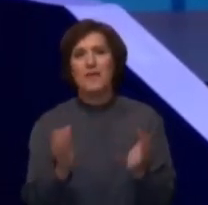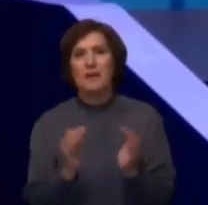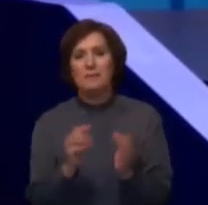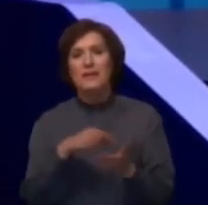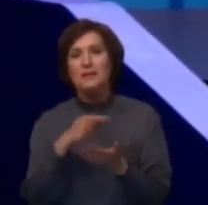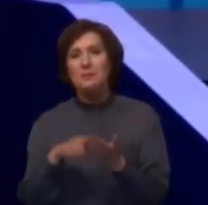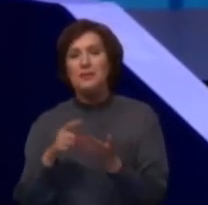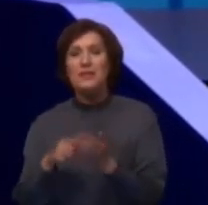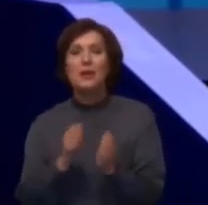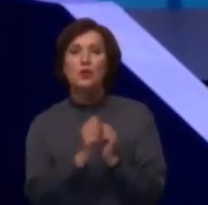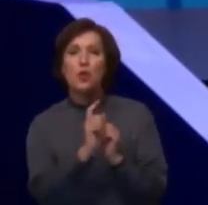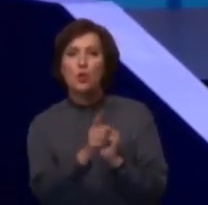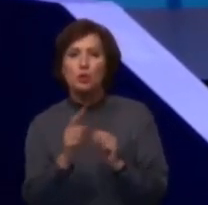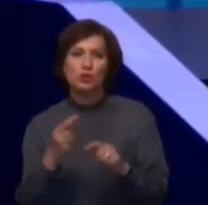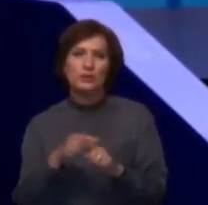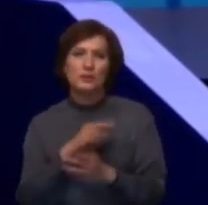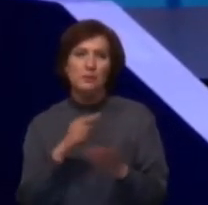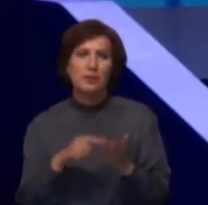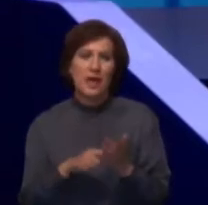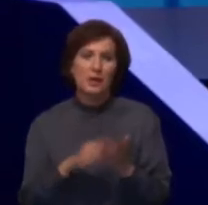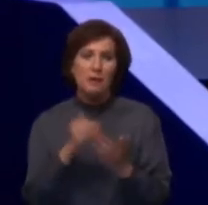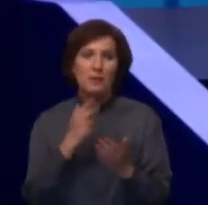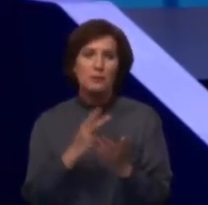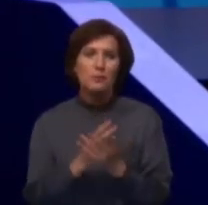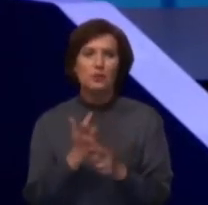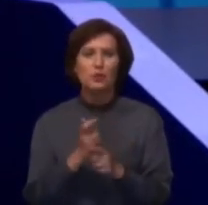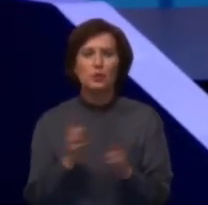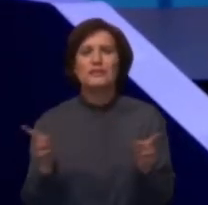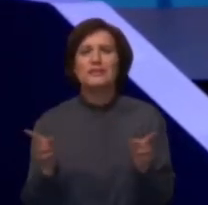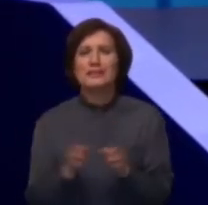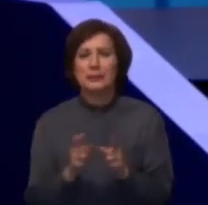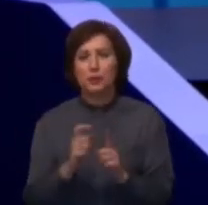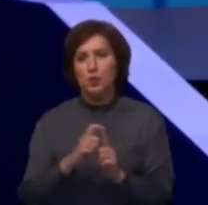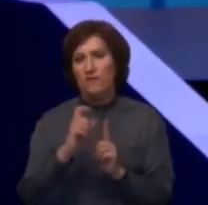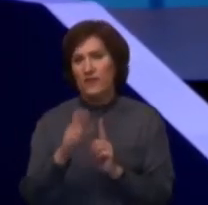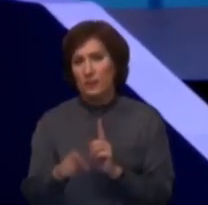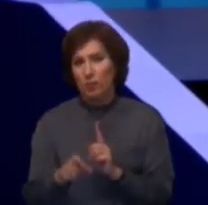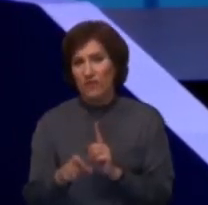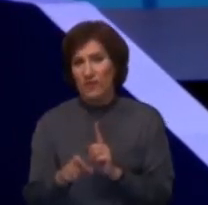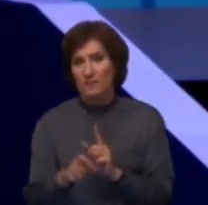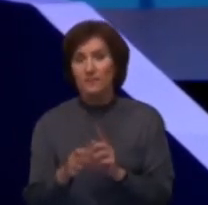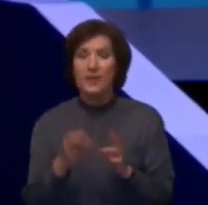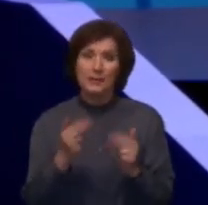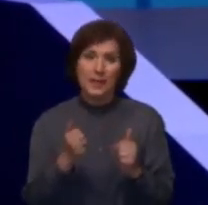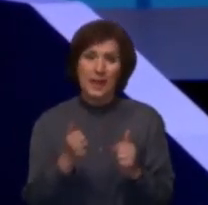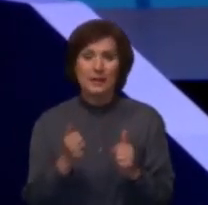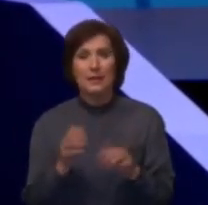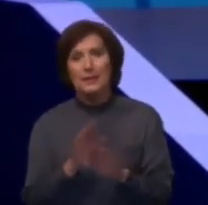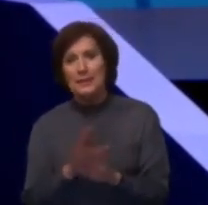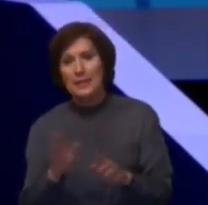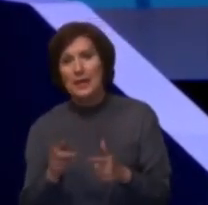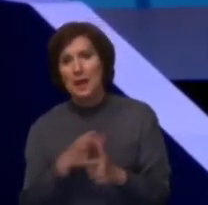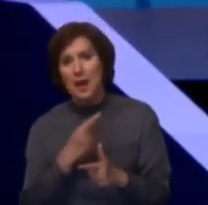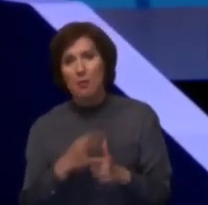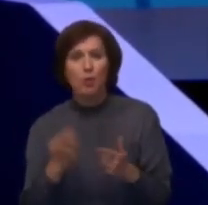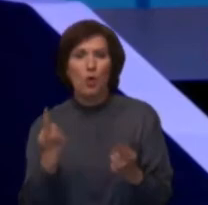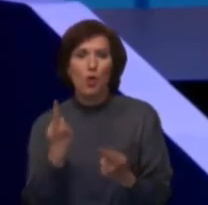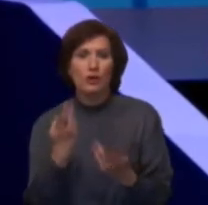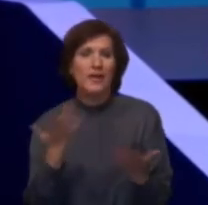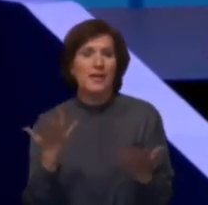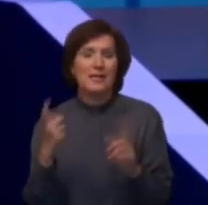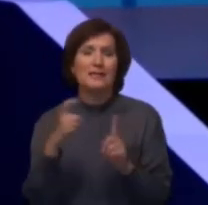до кожного. І ці питання, вони передбачають дуже стислу відповідь, так чи ні, або одне якесь